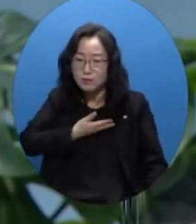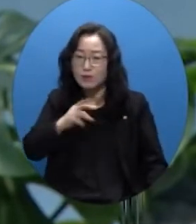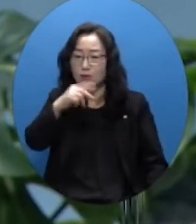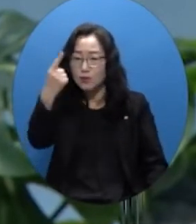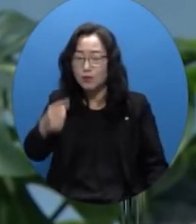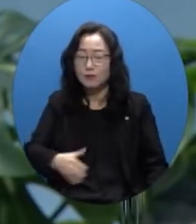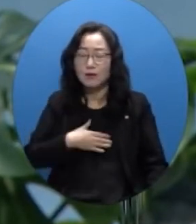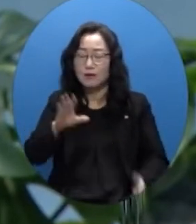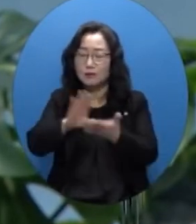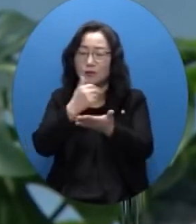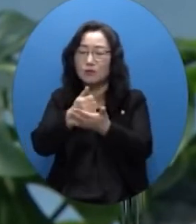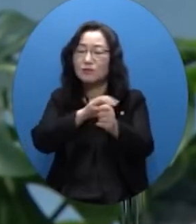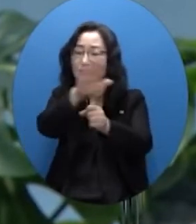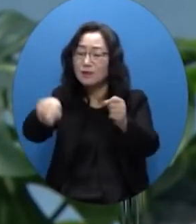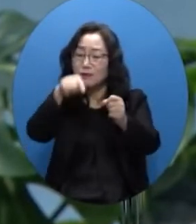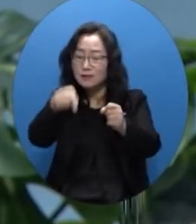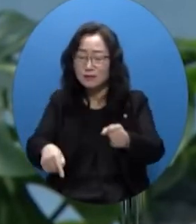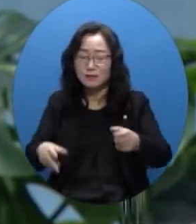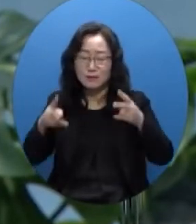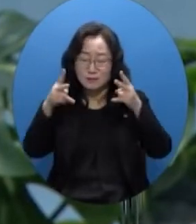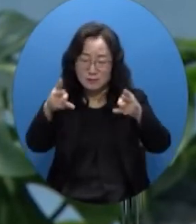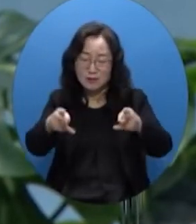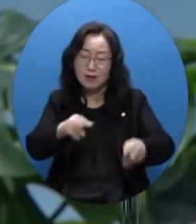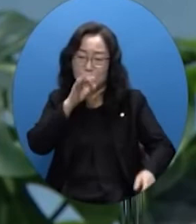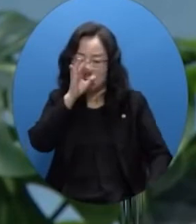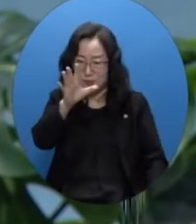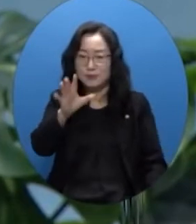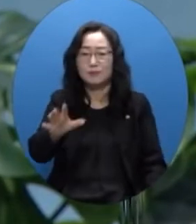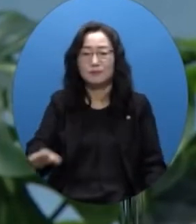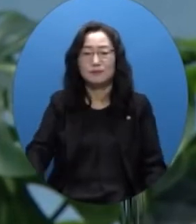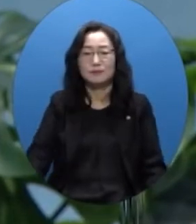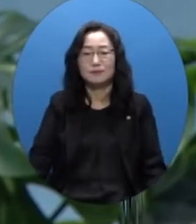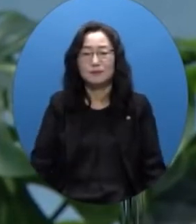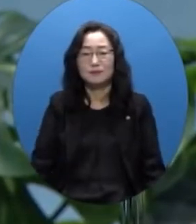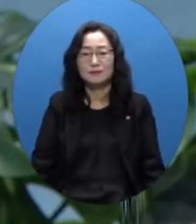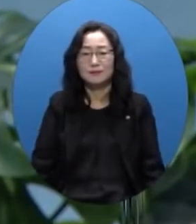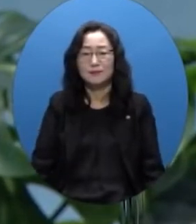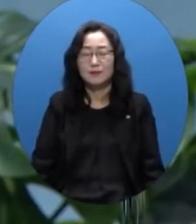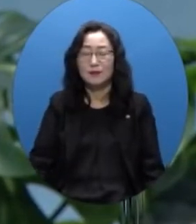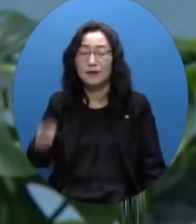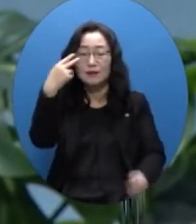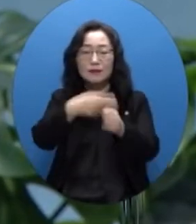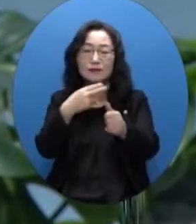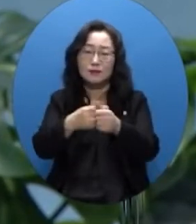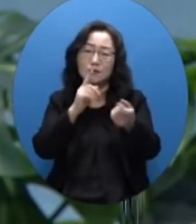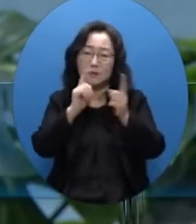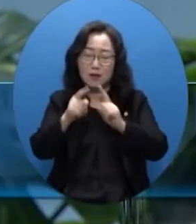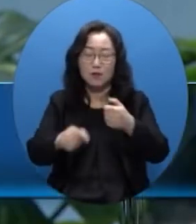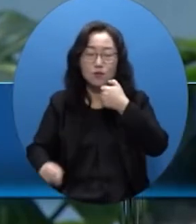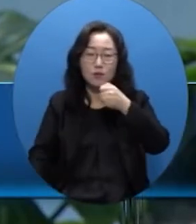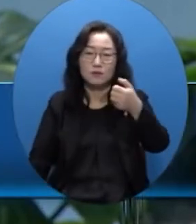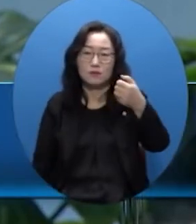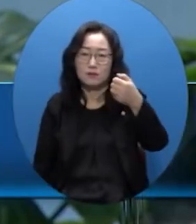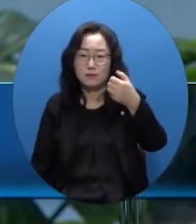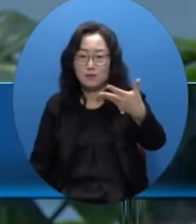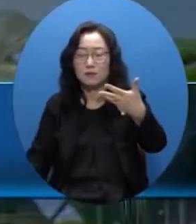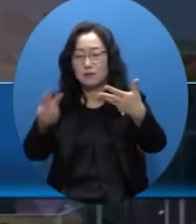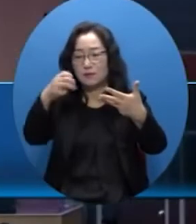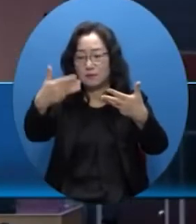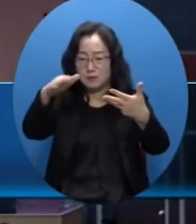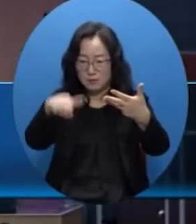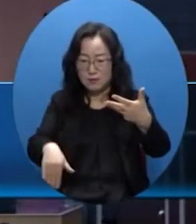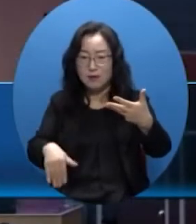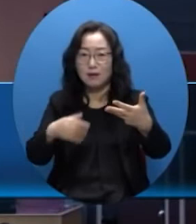그래서 살아서 끌어 없기 때문에 것입니다 사도 바울이 외칩니다 그 뭐 3장 38.3 19